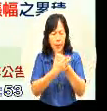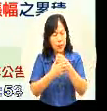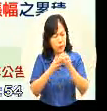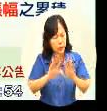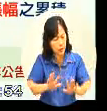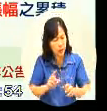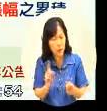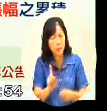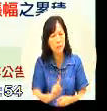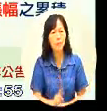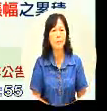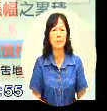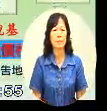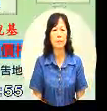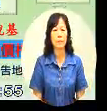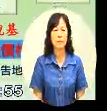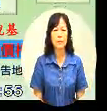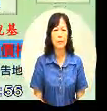呢？